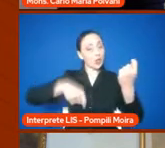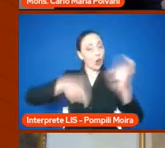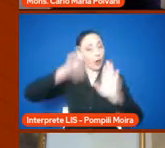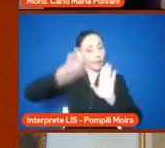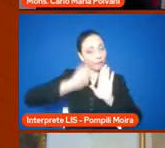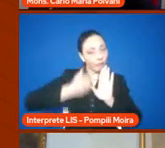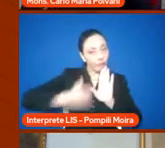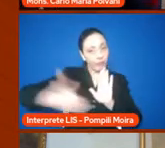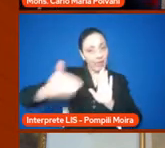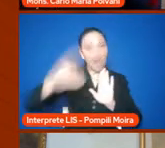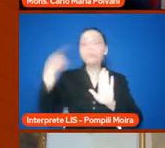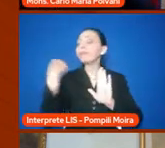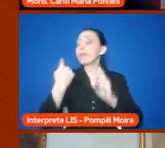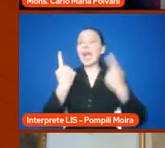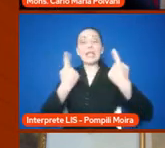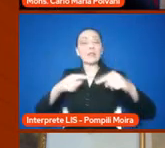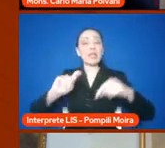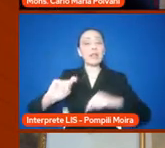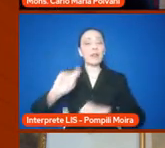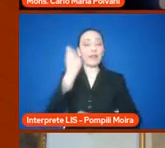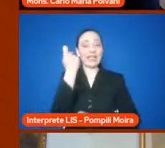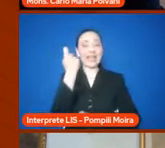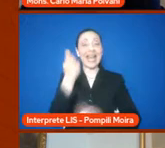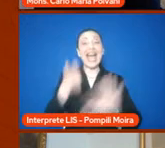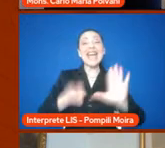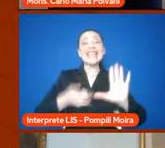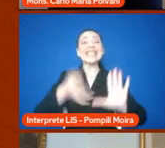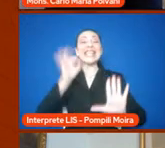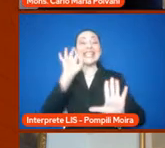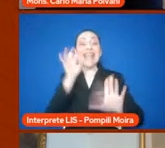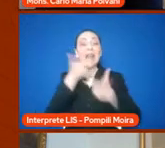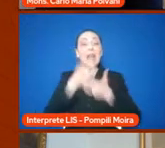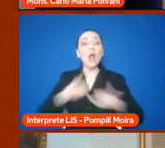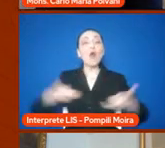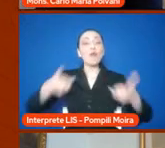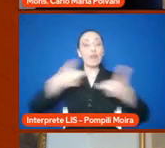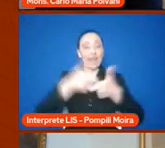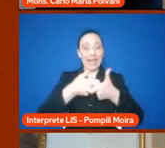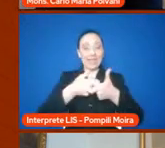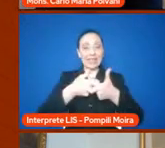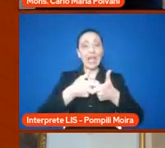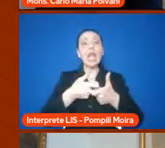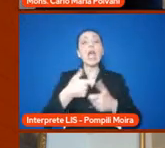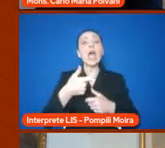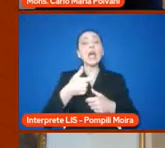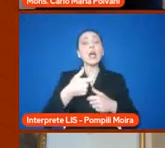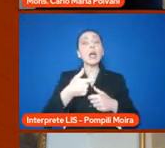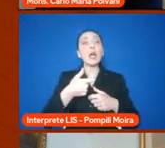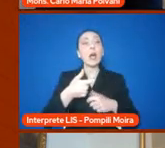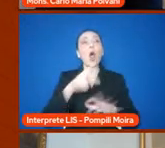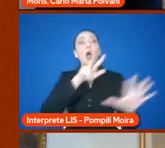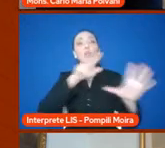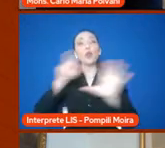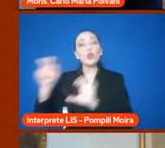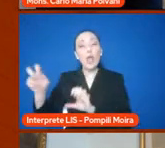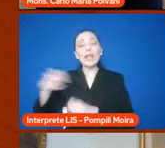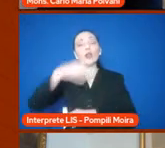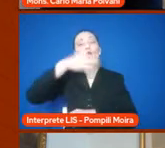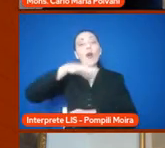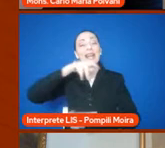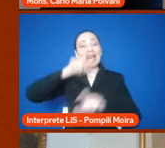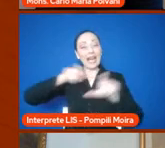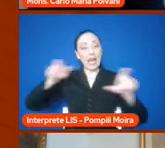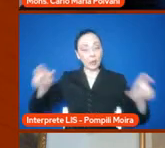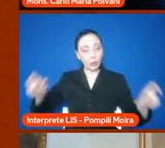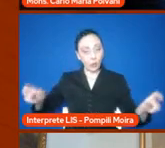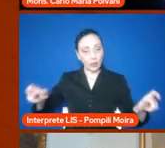senso. 60 conferenze e oltre 100 relatori. Foligno sarebbe stata letteralmente invasa, ce la ricordiamo